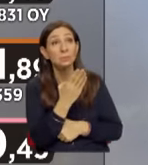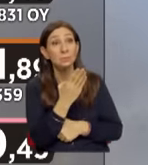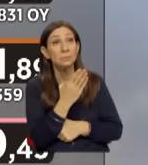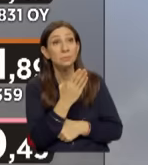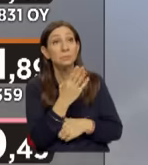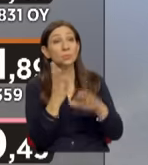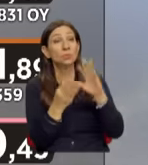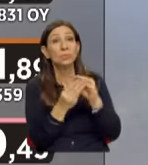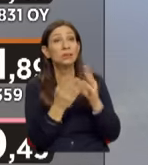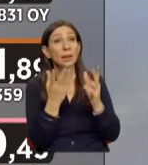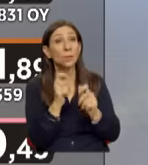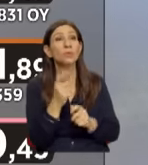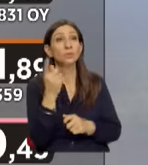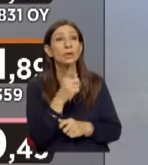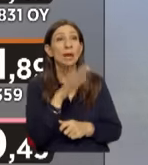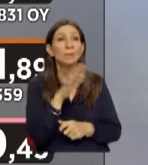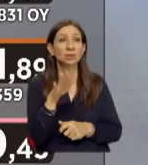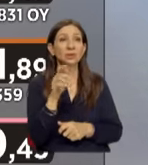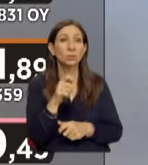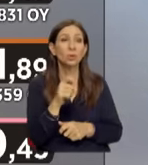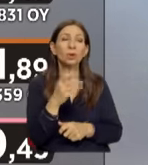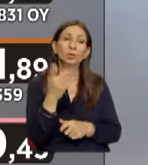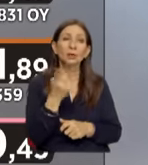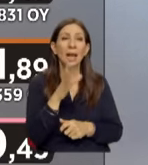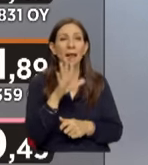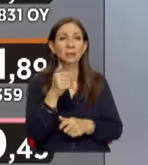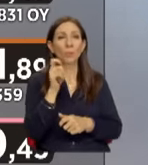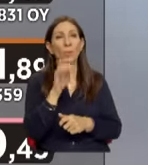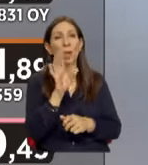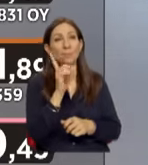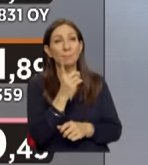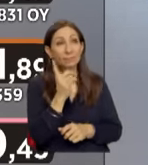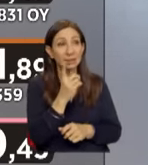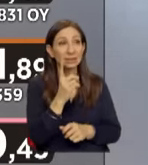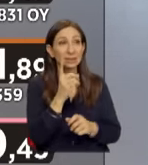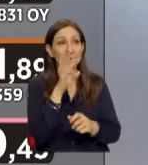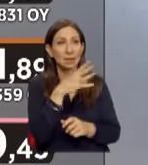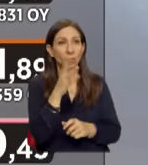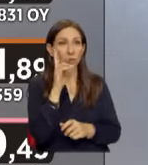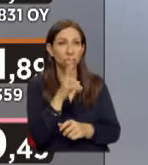toplayınca ne ediyor? %55 ediyor. %56 hemen ediyor. Böyle bir tablo var Gaziantep'te.